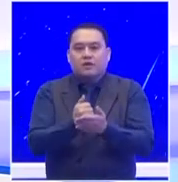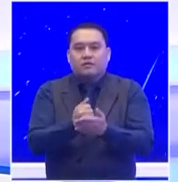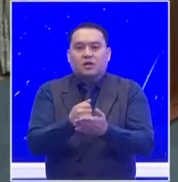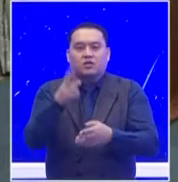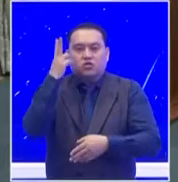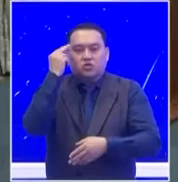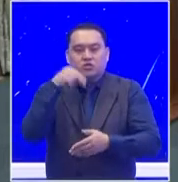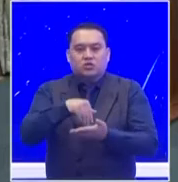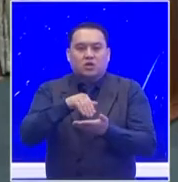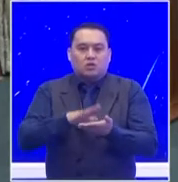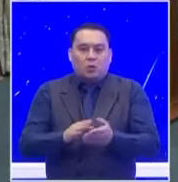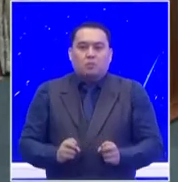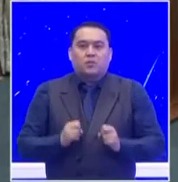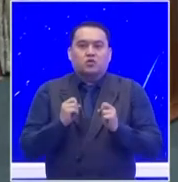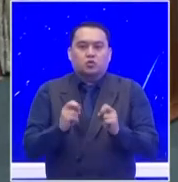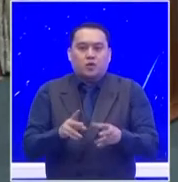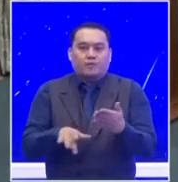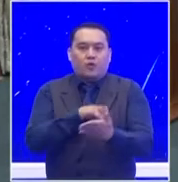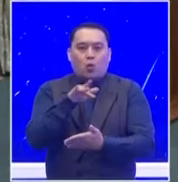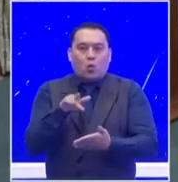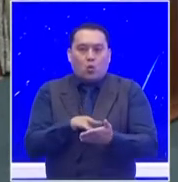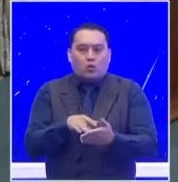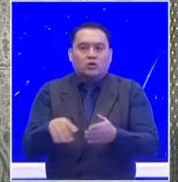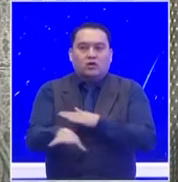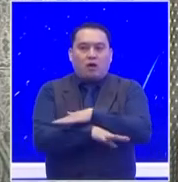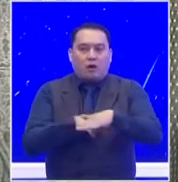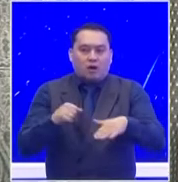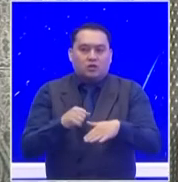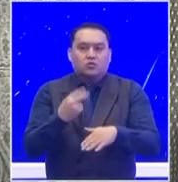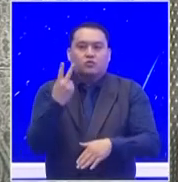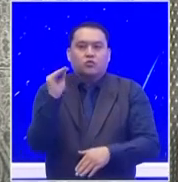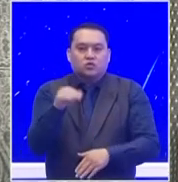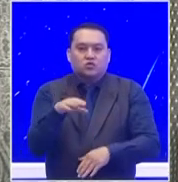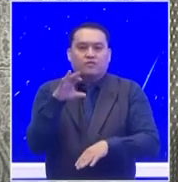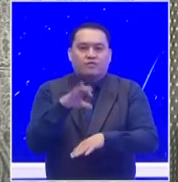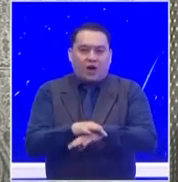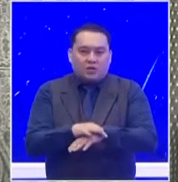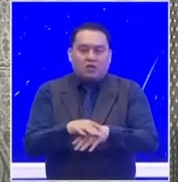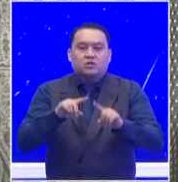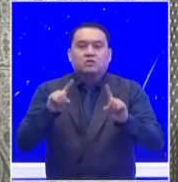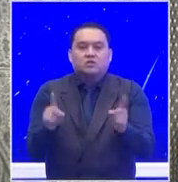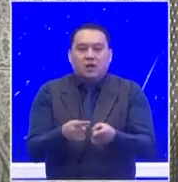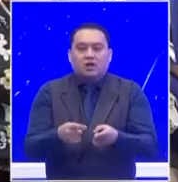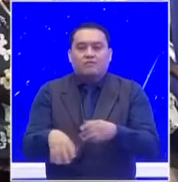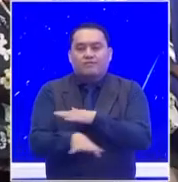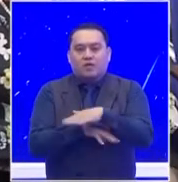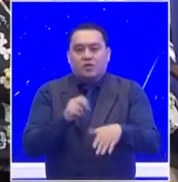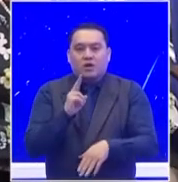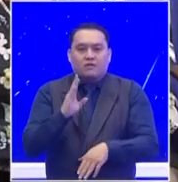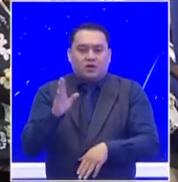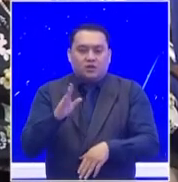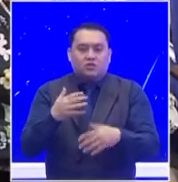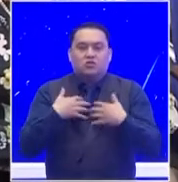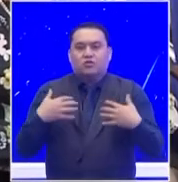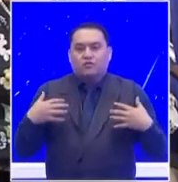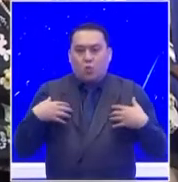числа зарегистрированных преступлений по городу составляют кражи. Это около 2000 фактов. Уменьшилось количество краж квартир, скота,